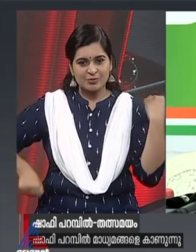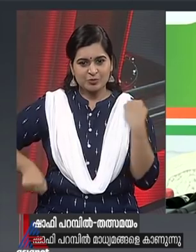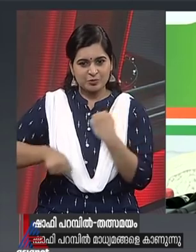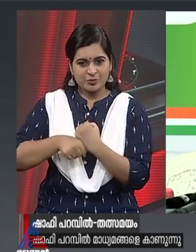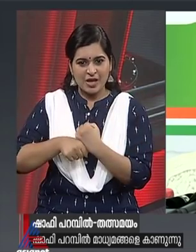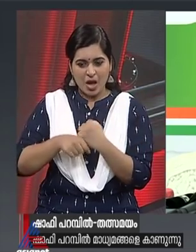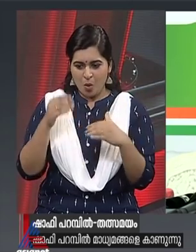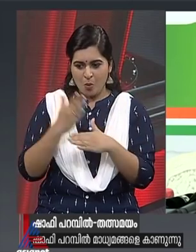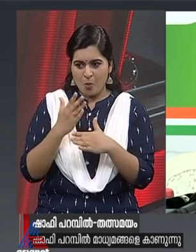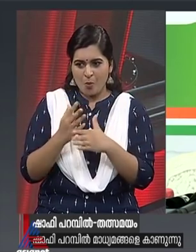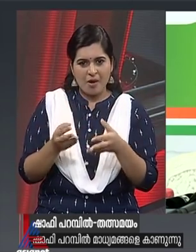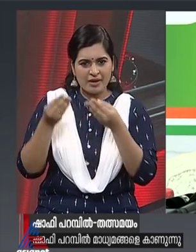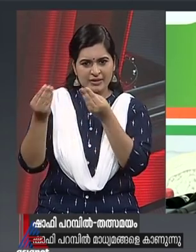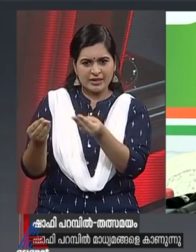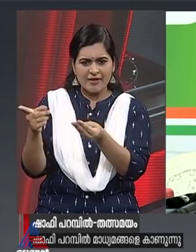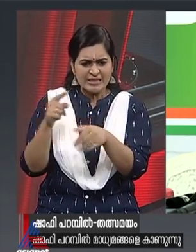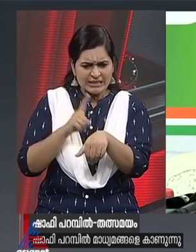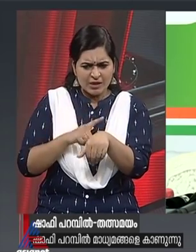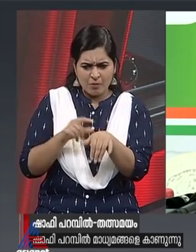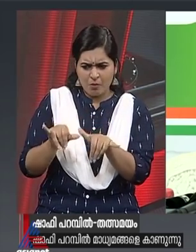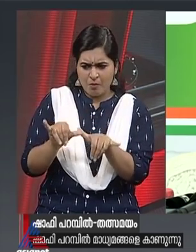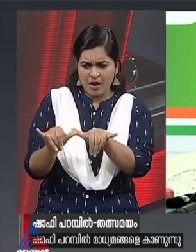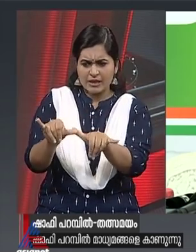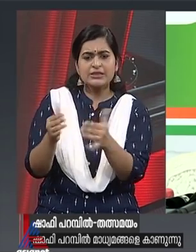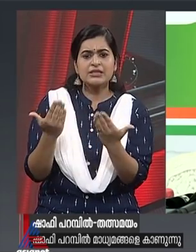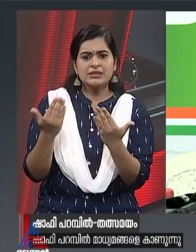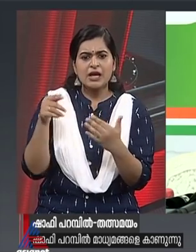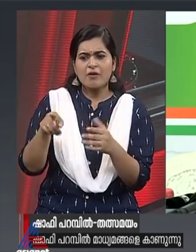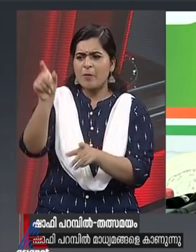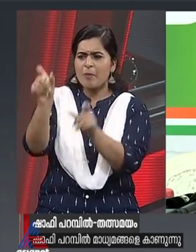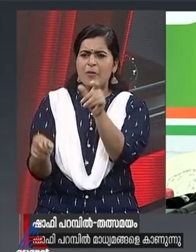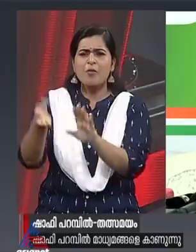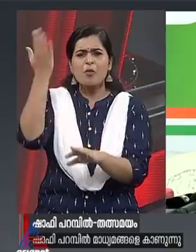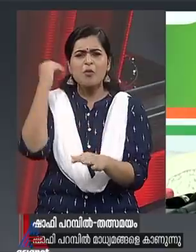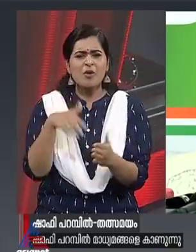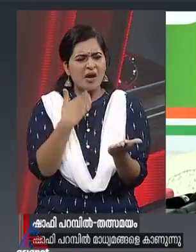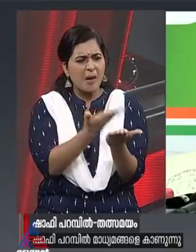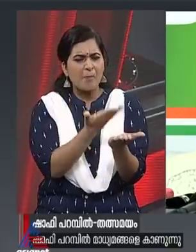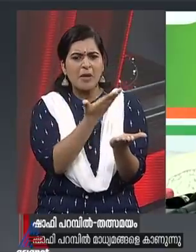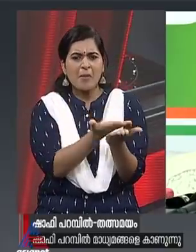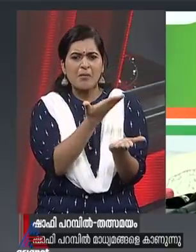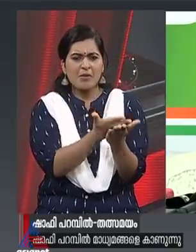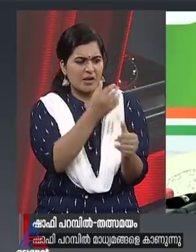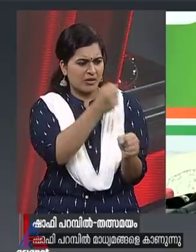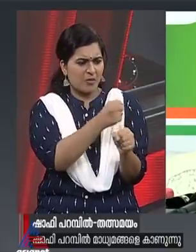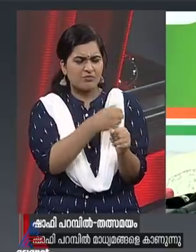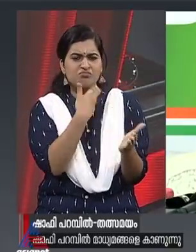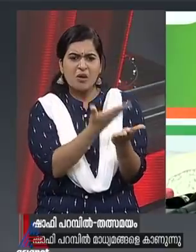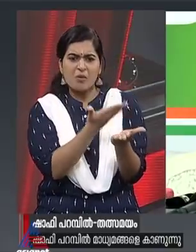ഉപയോഗപ്പെടുത്താമെന്നും രേഖാമൂലം തുടക്കം മുതൽ ഈ ഗവൺമെന്റിന്റെ മുന്നിൽ അവർ ഉന്നയിച്ചുകൊണ്ടേയിരിക്കുന്നുണ്ടായിരുന്നു.